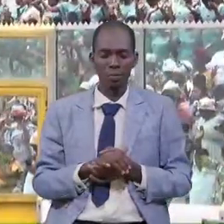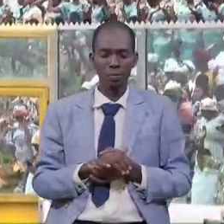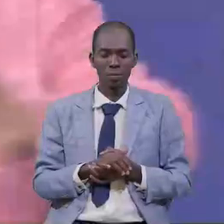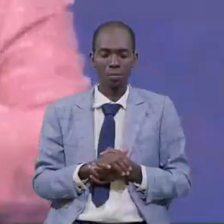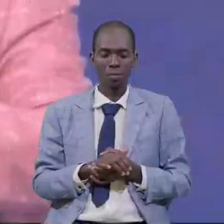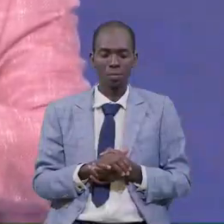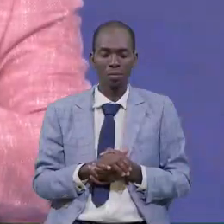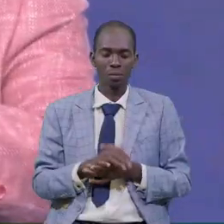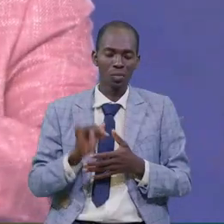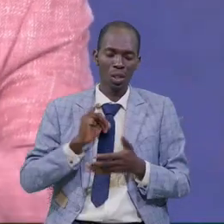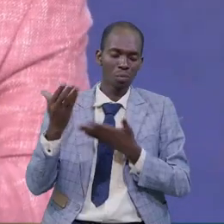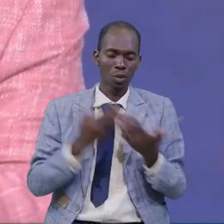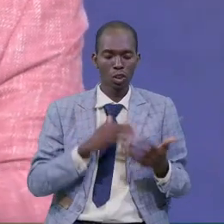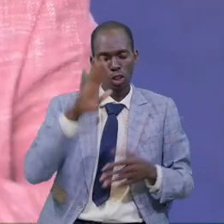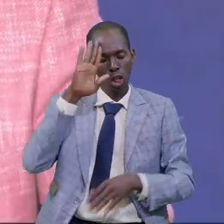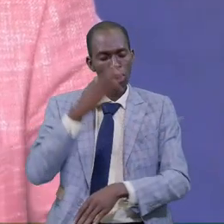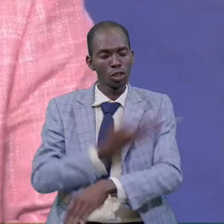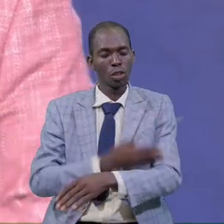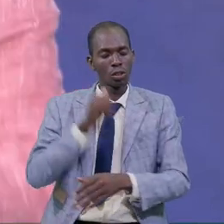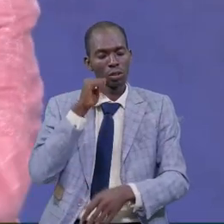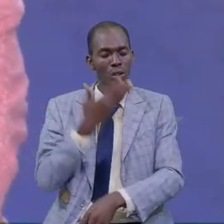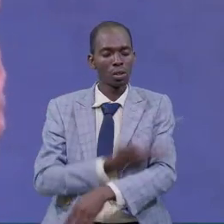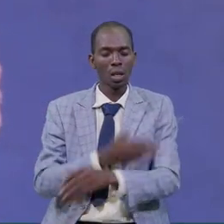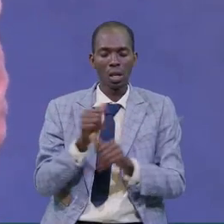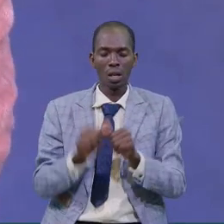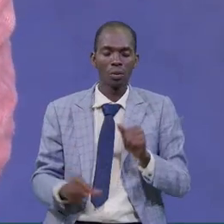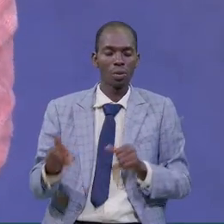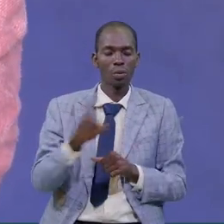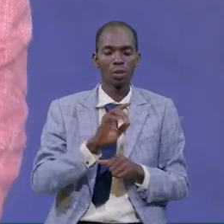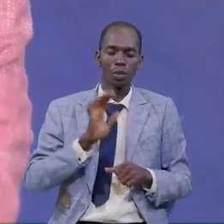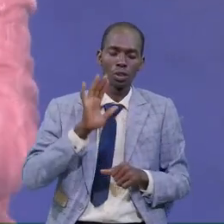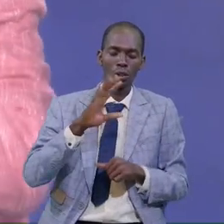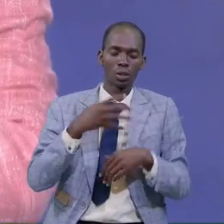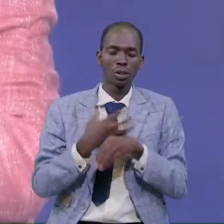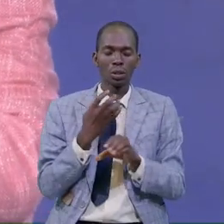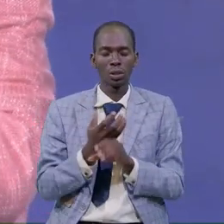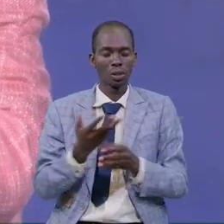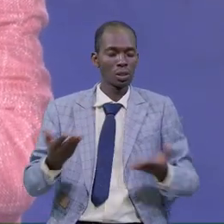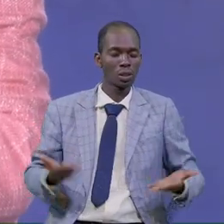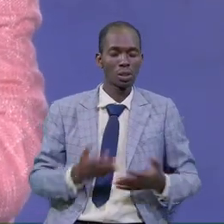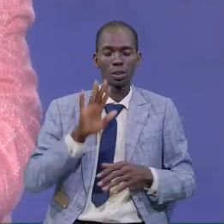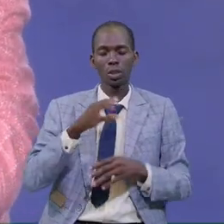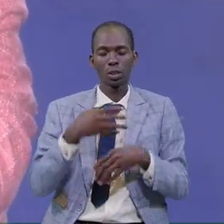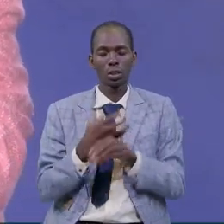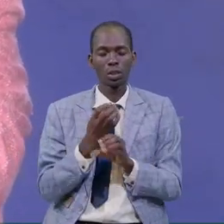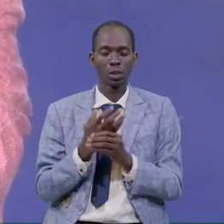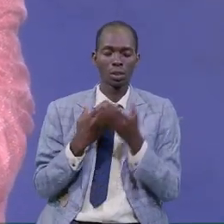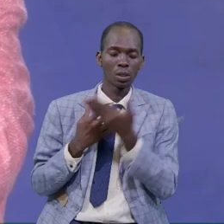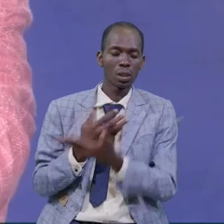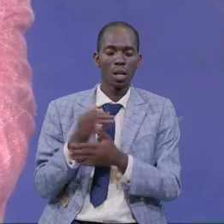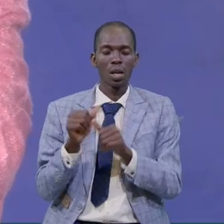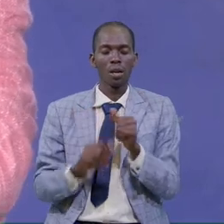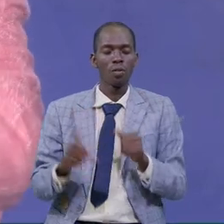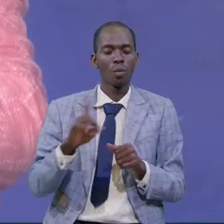J'amène tes fils, j'amène tes filles, j'amène tout le monde, ta création ici, ta créature là-bas, partout,